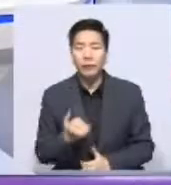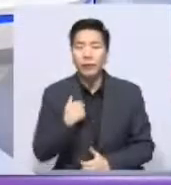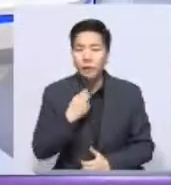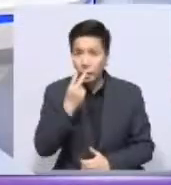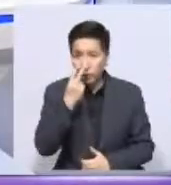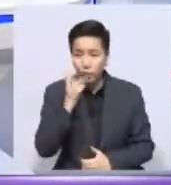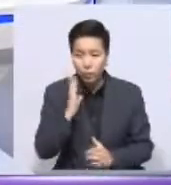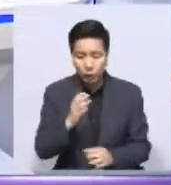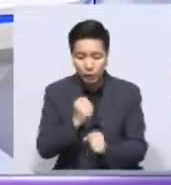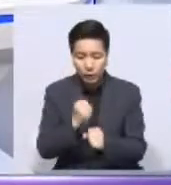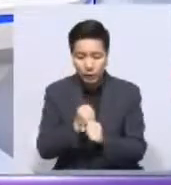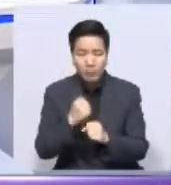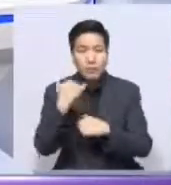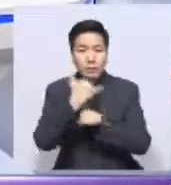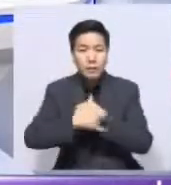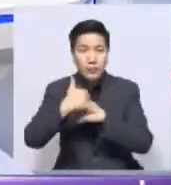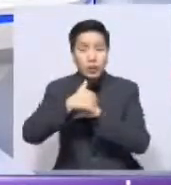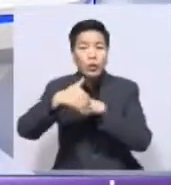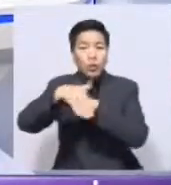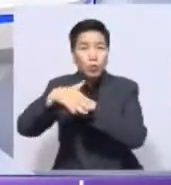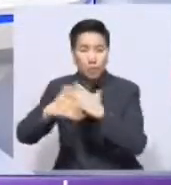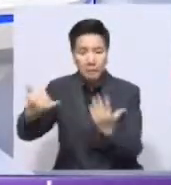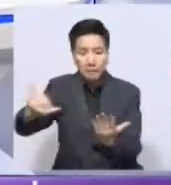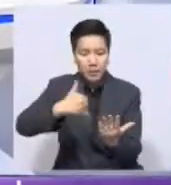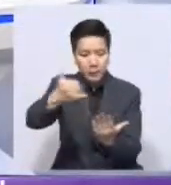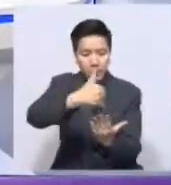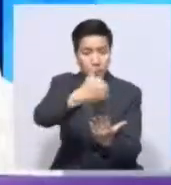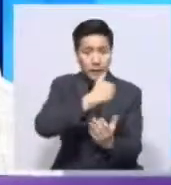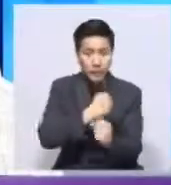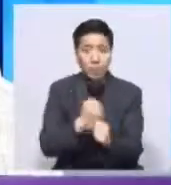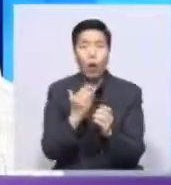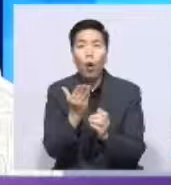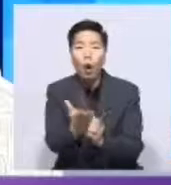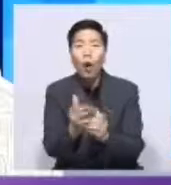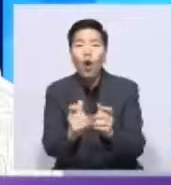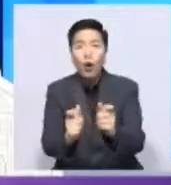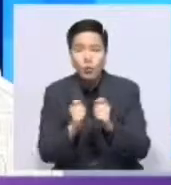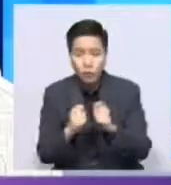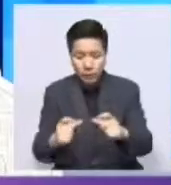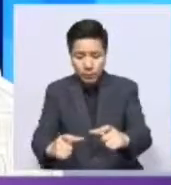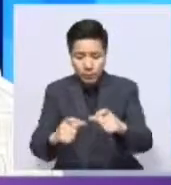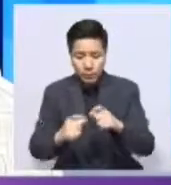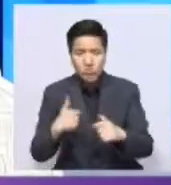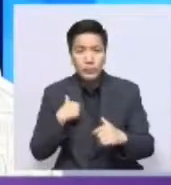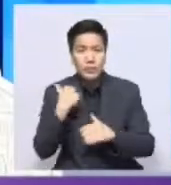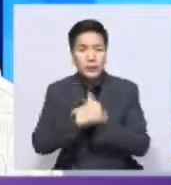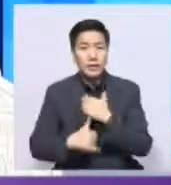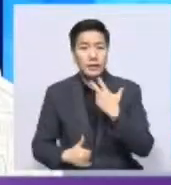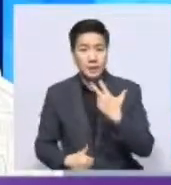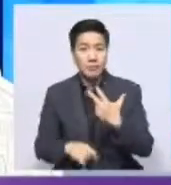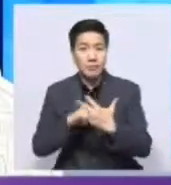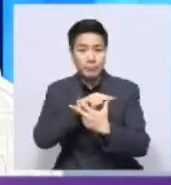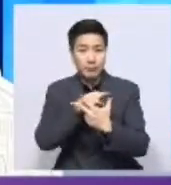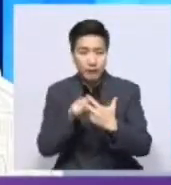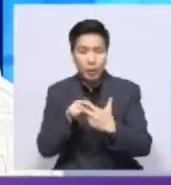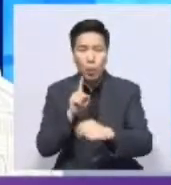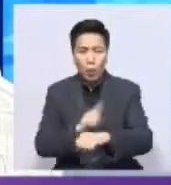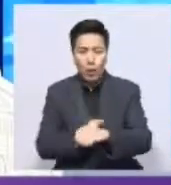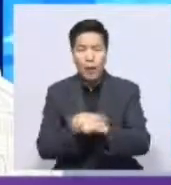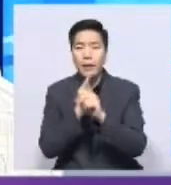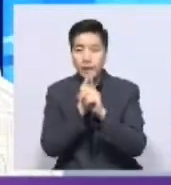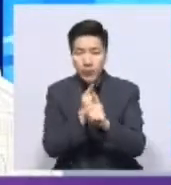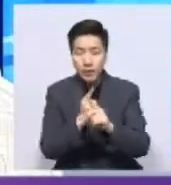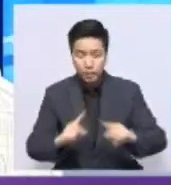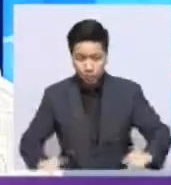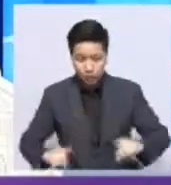มาดูเรื่องของแรงงานต่างด้าวกันบ้างนะคะเพื่อให้การจัดทำทะเบียนประวัติและขออนุญาตทำงานของแรงงานต่างด้าว3สัญชาติแล้วเสร็จภายในระยะเวลาที่กำหน